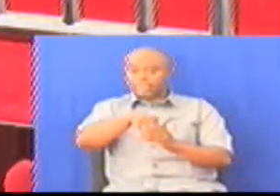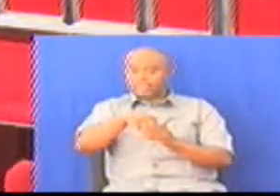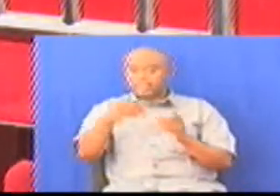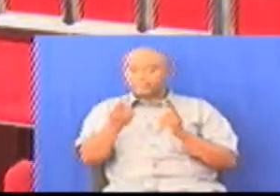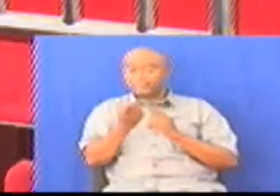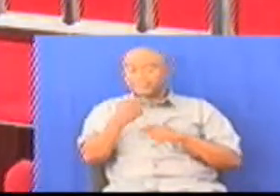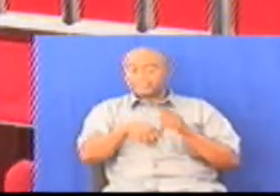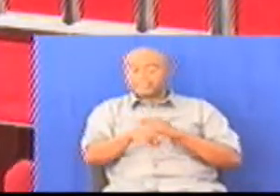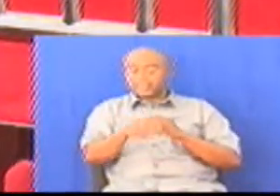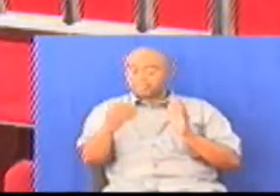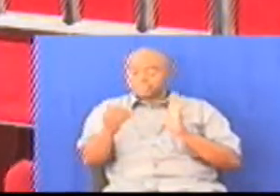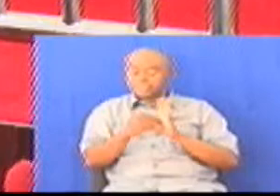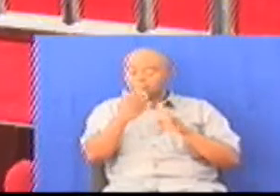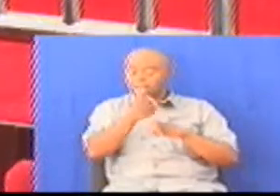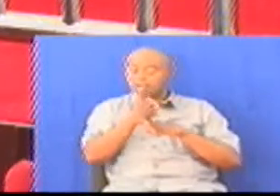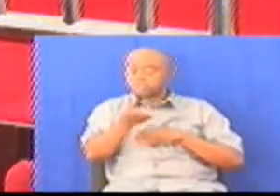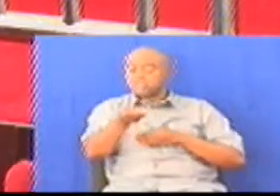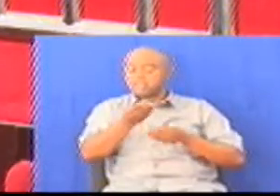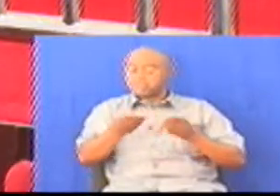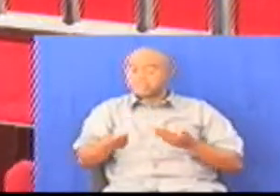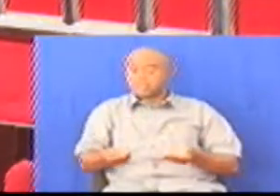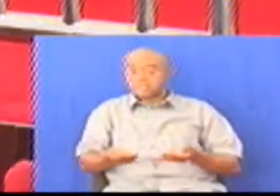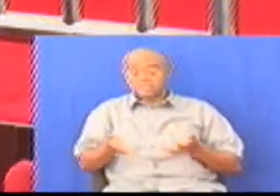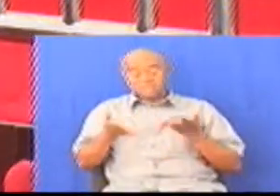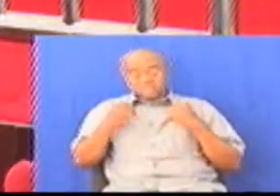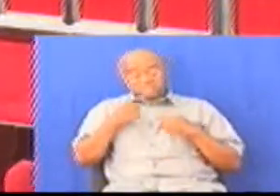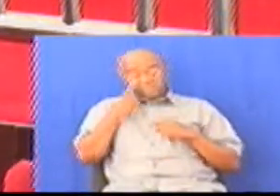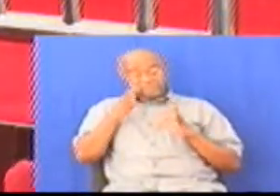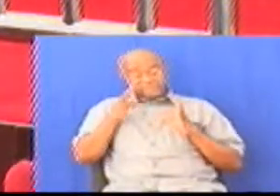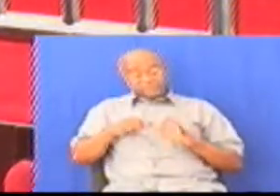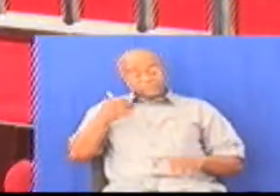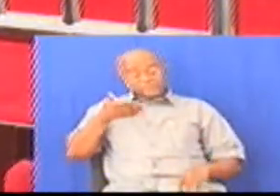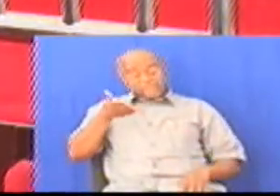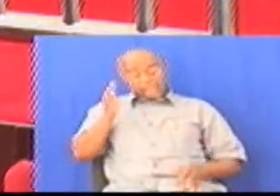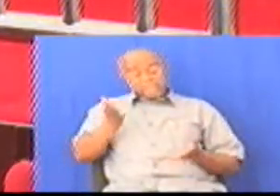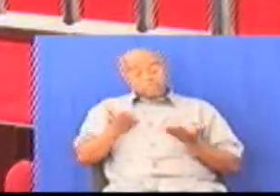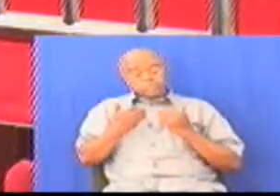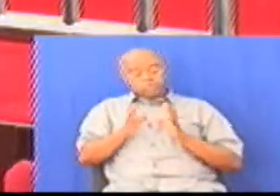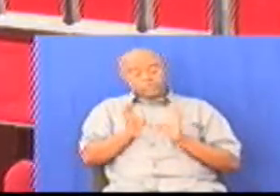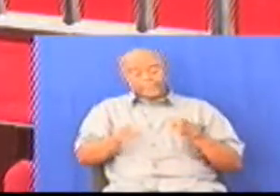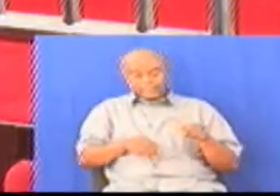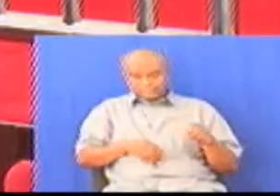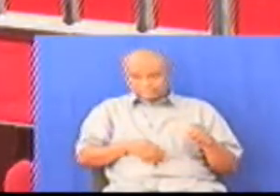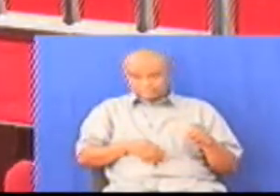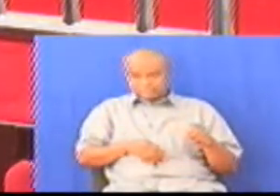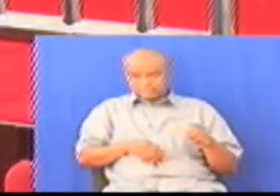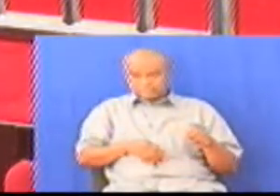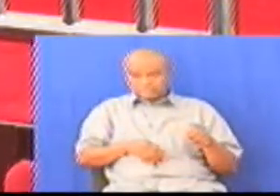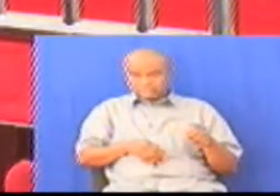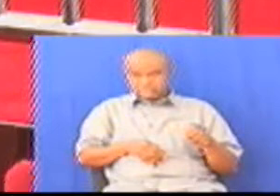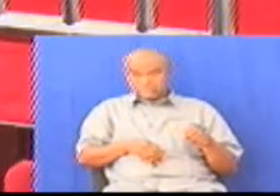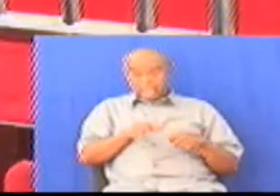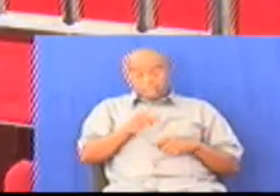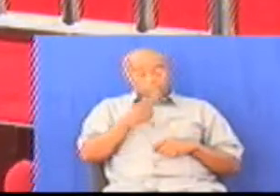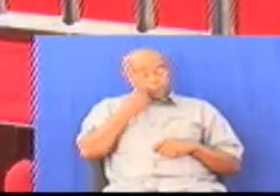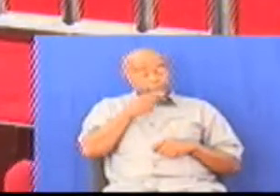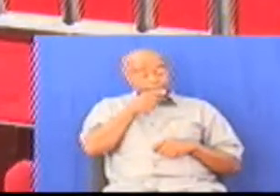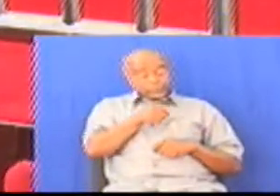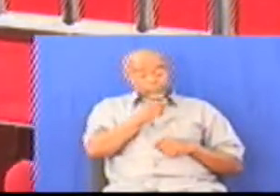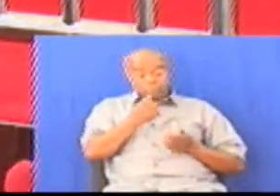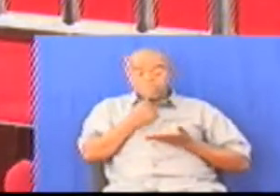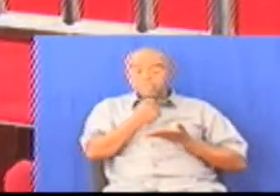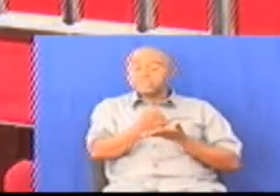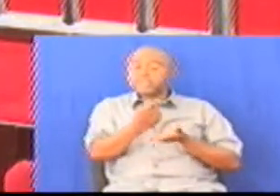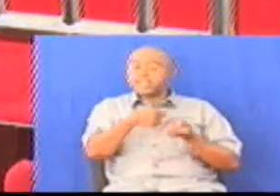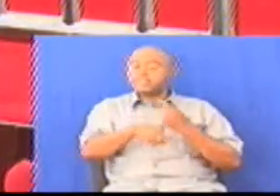za makampuni ya biashara. Sasa ni vizuri serikali ikatenganisha ili iweze kuona huyu mwekezaji inamweka